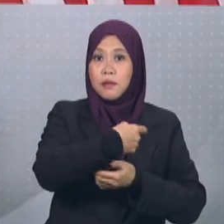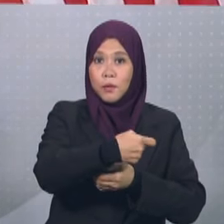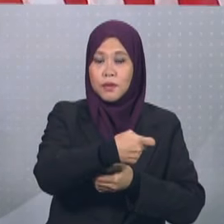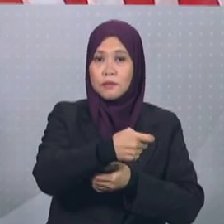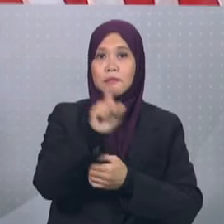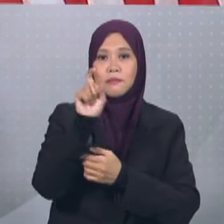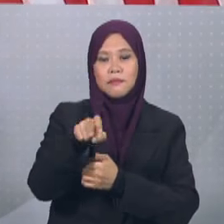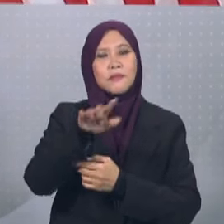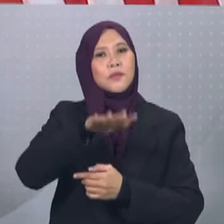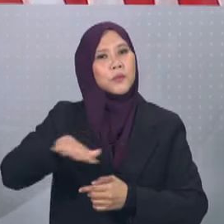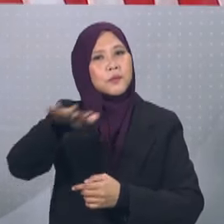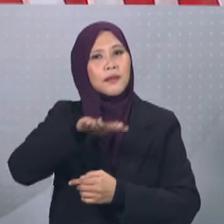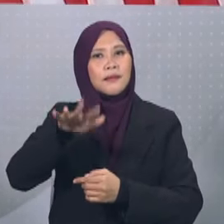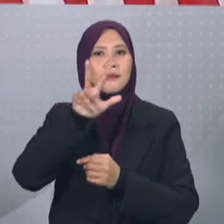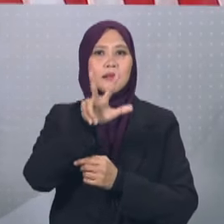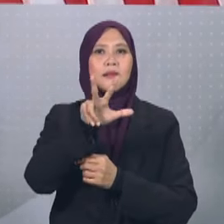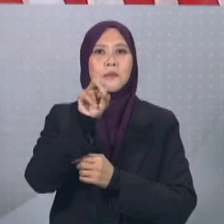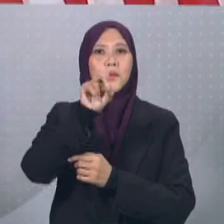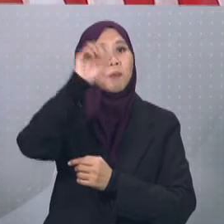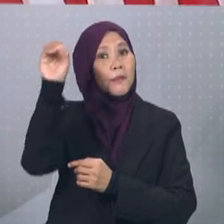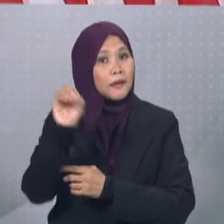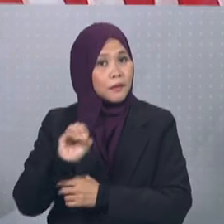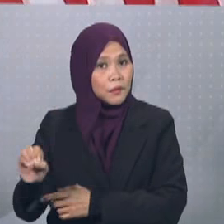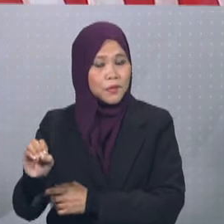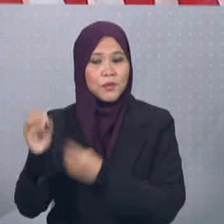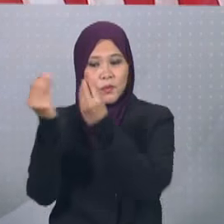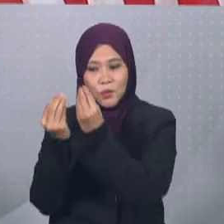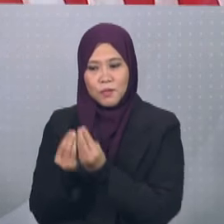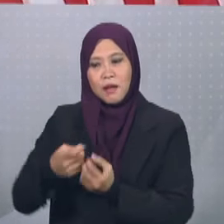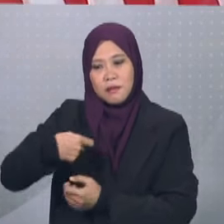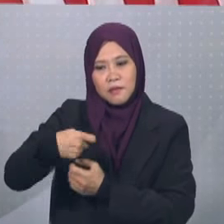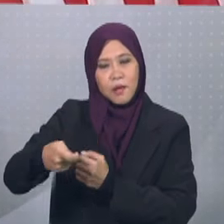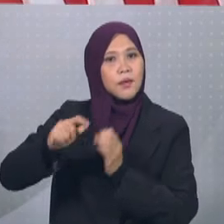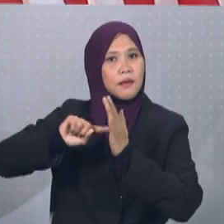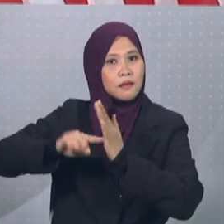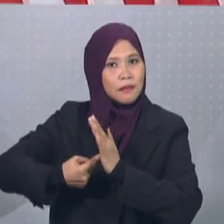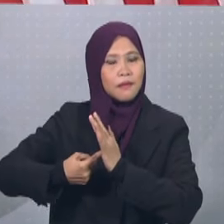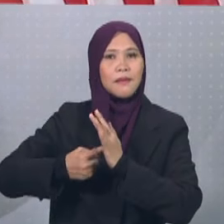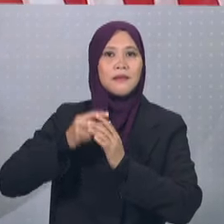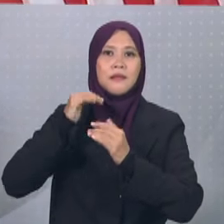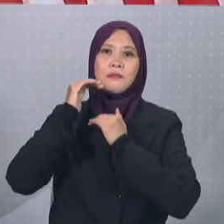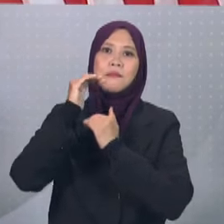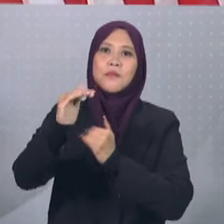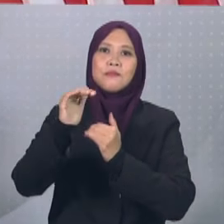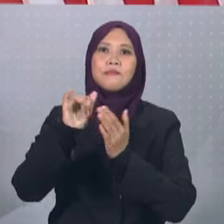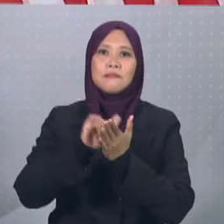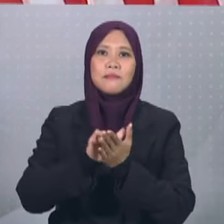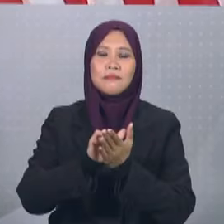iaitu hendaklah sekurang-kurangnya 30% daripada kadar sewa asal bagi tempoh tersebut.